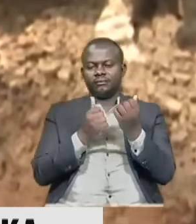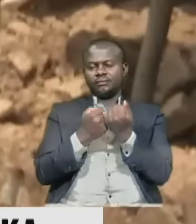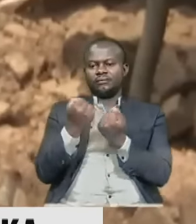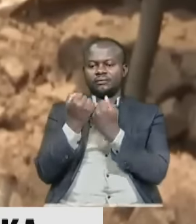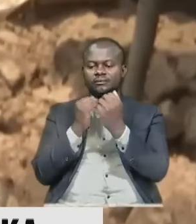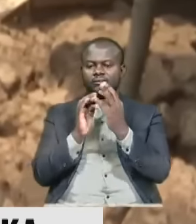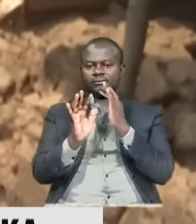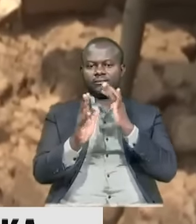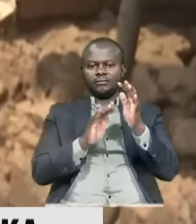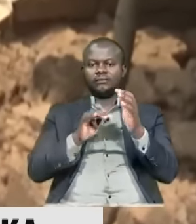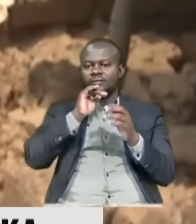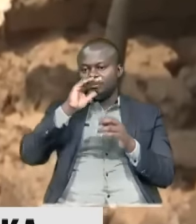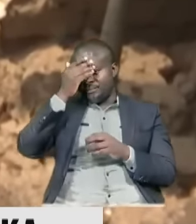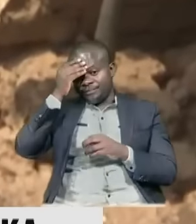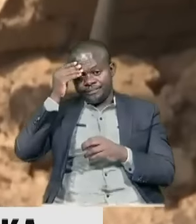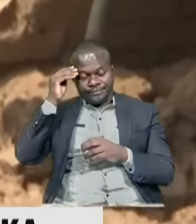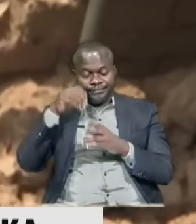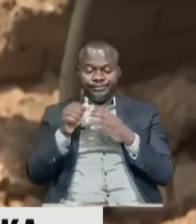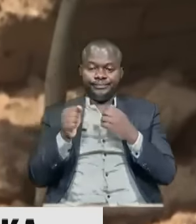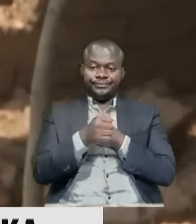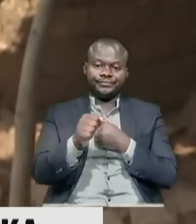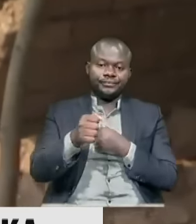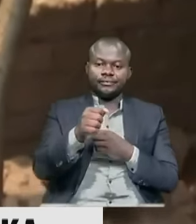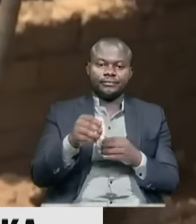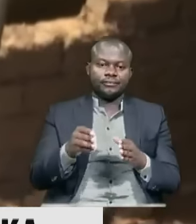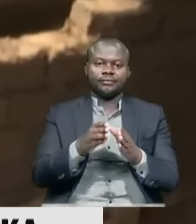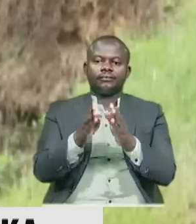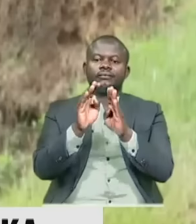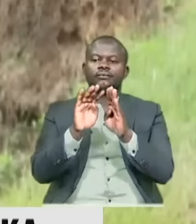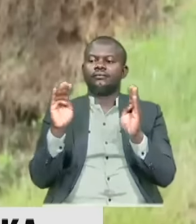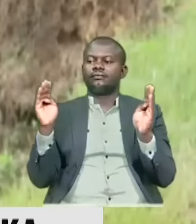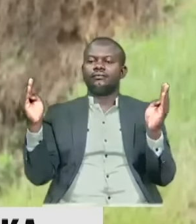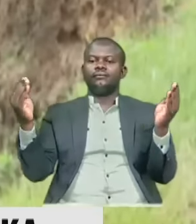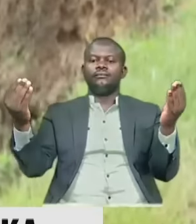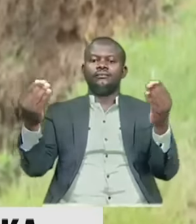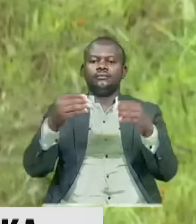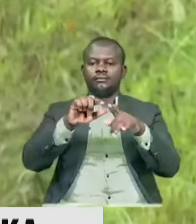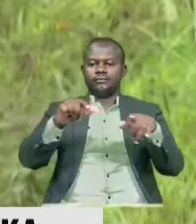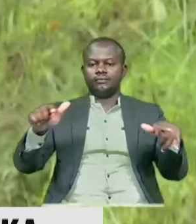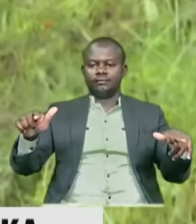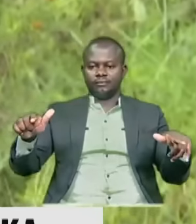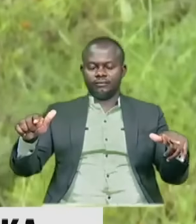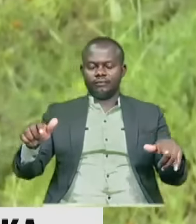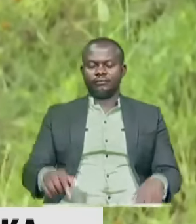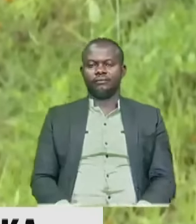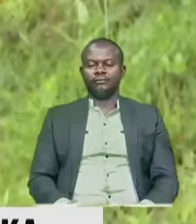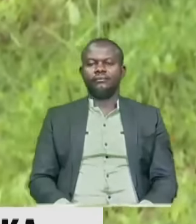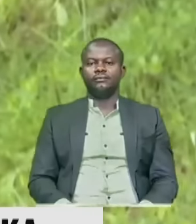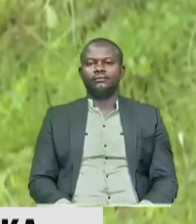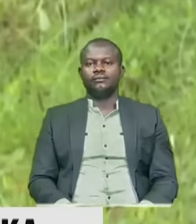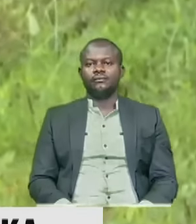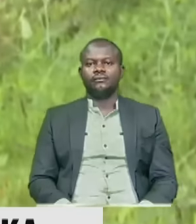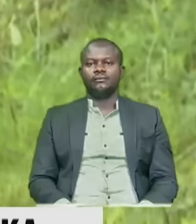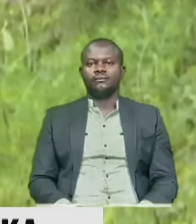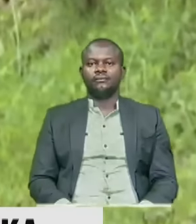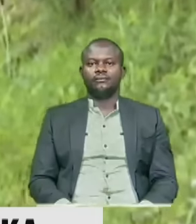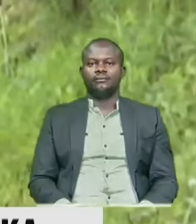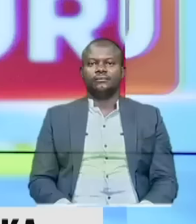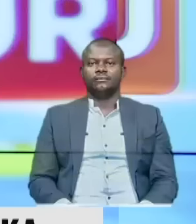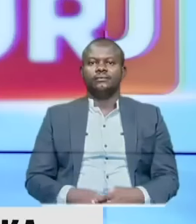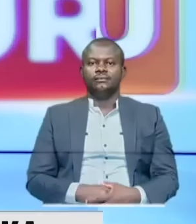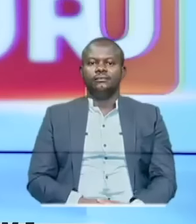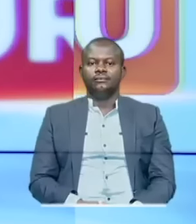n'ubuhahirane hatibagiranye n'ubukerarugendo bwo ku muhanda ukikije inkombe z'ikiyaga cya Kivu Uwamahoro Jeanne mu karere ka